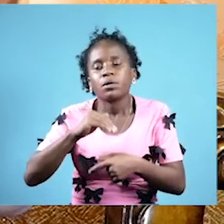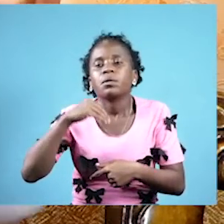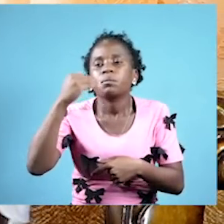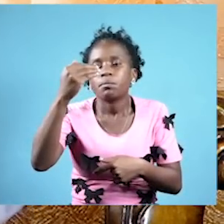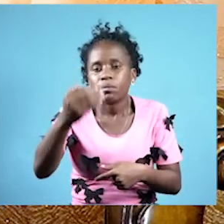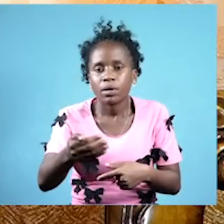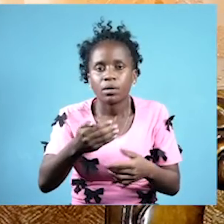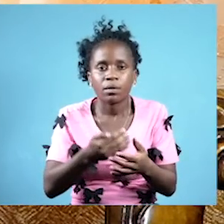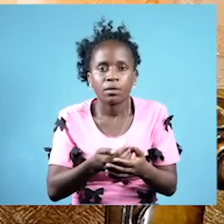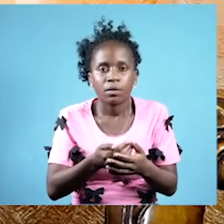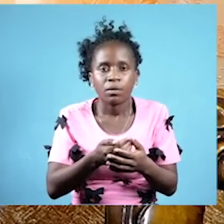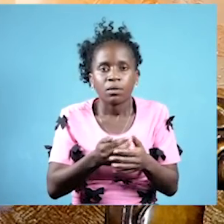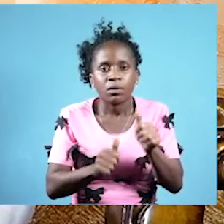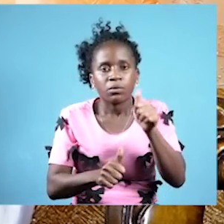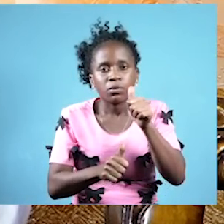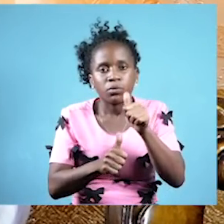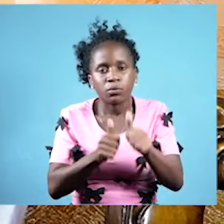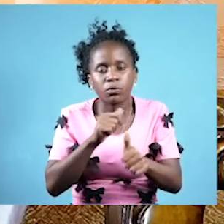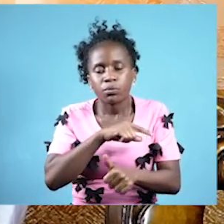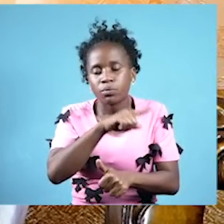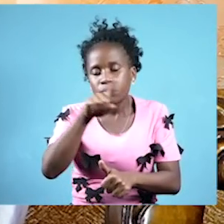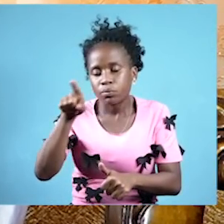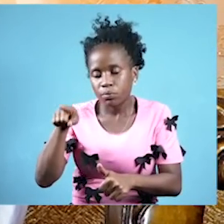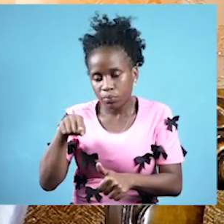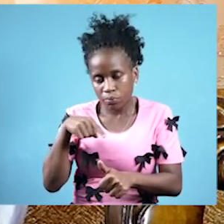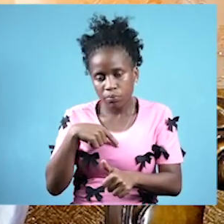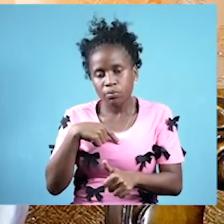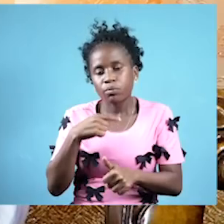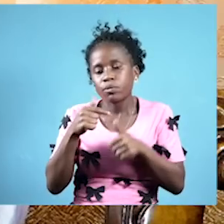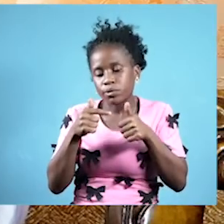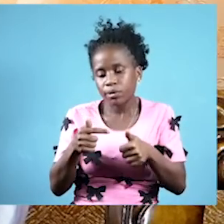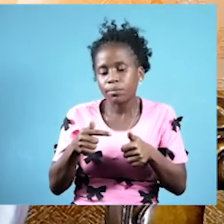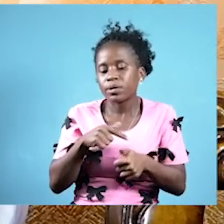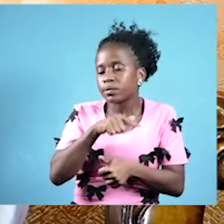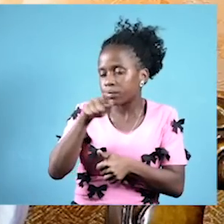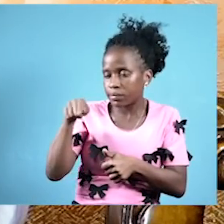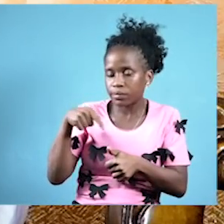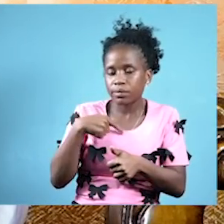katika kuisaidia nchi yetu isonge mbele.